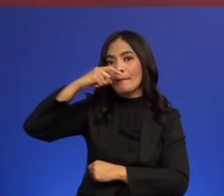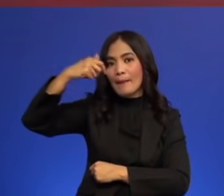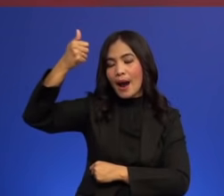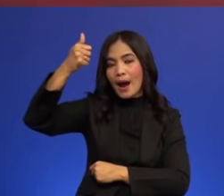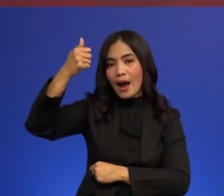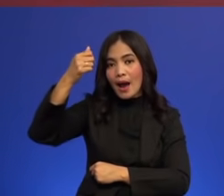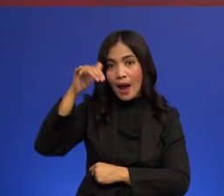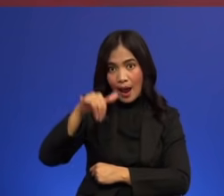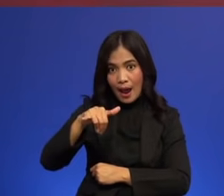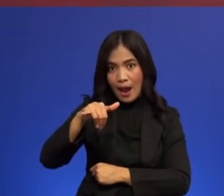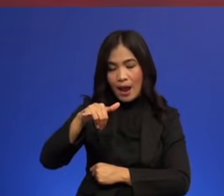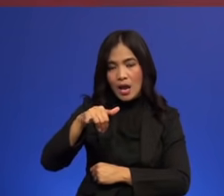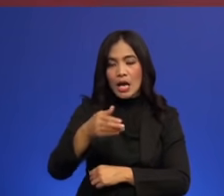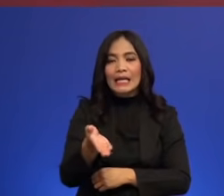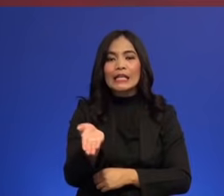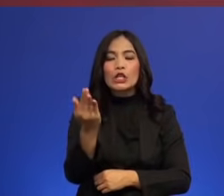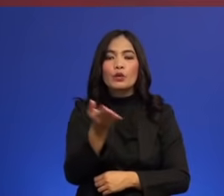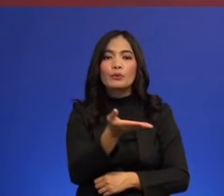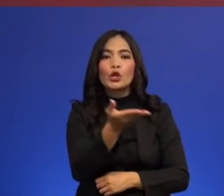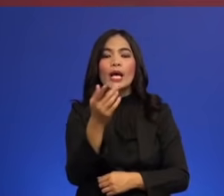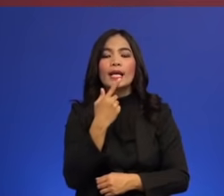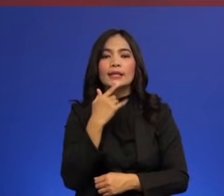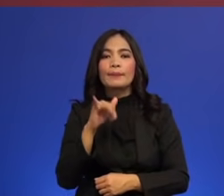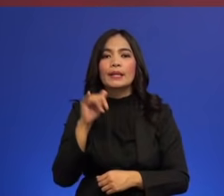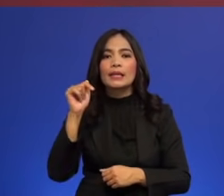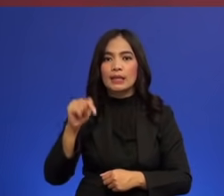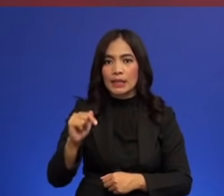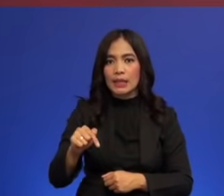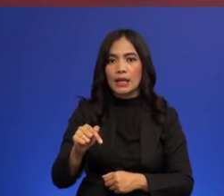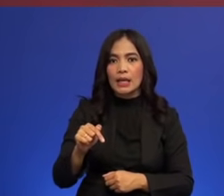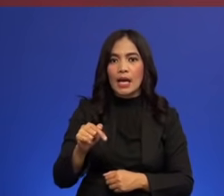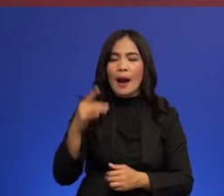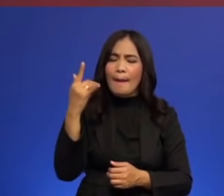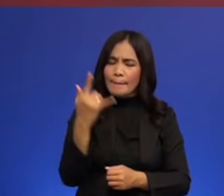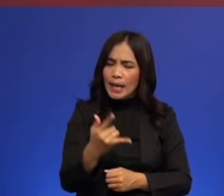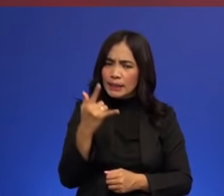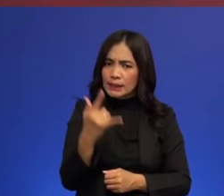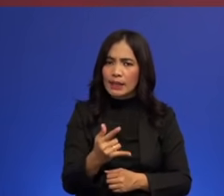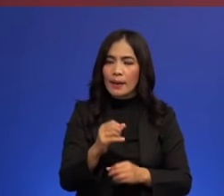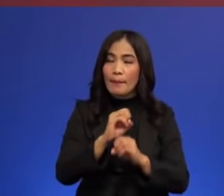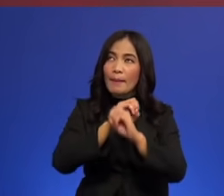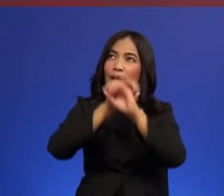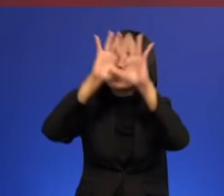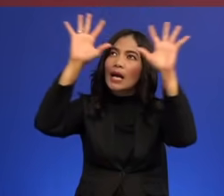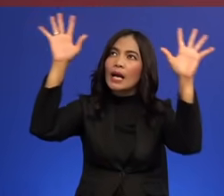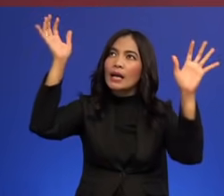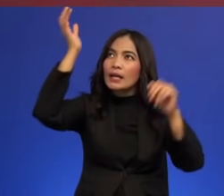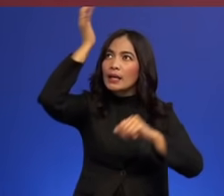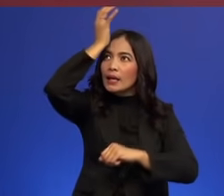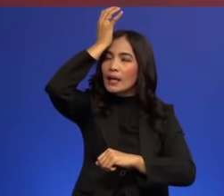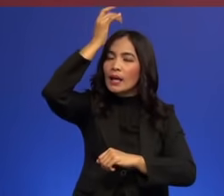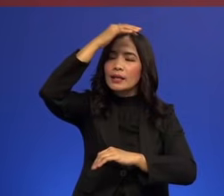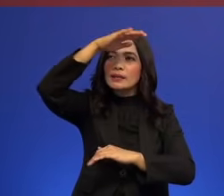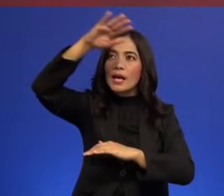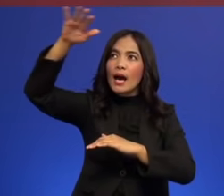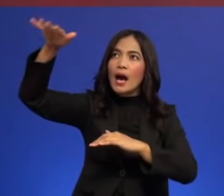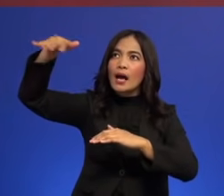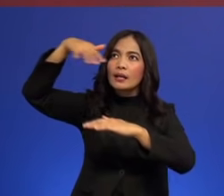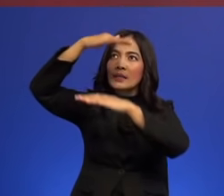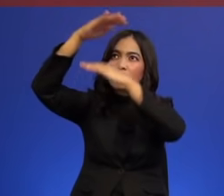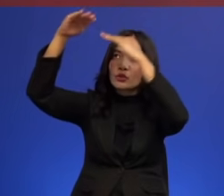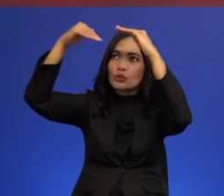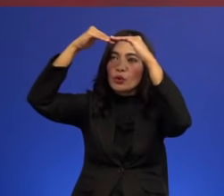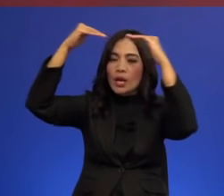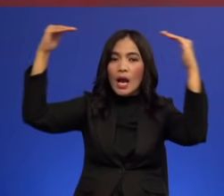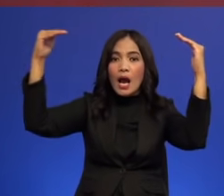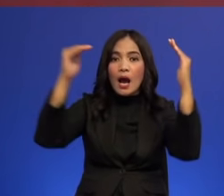Maka kehidupan saudara seperti ini akan pasti memancarkan kerajaan surga. Firman